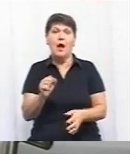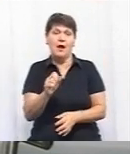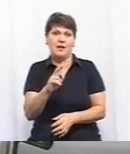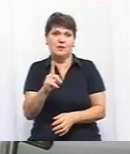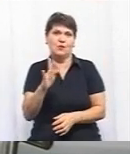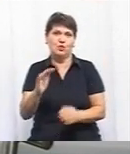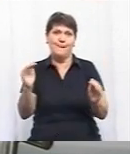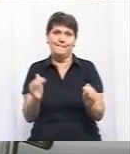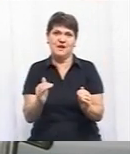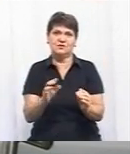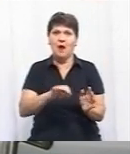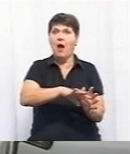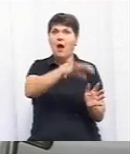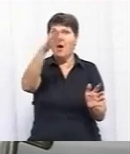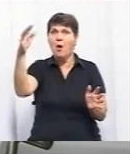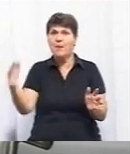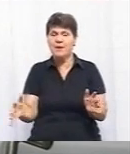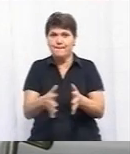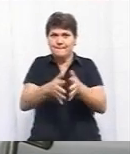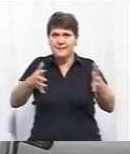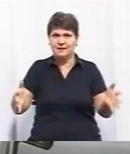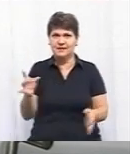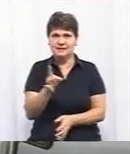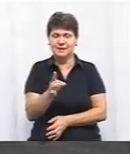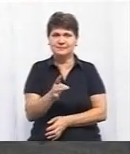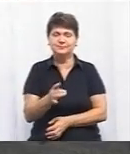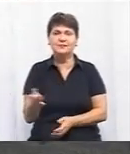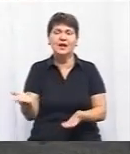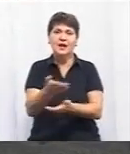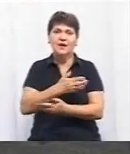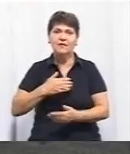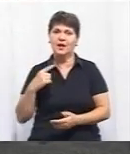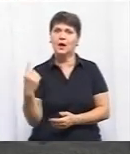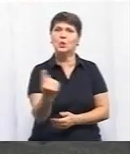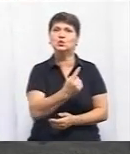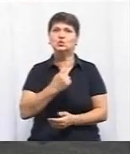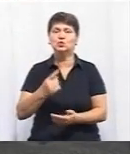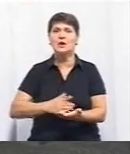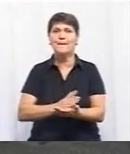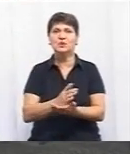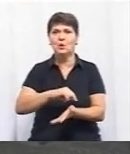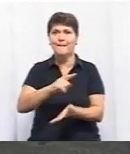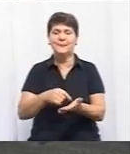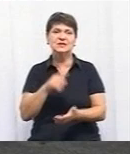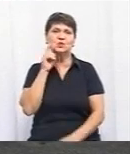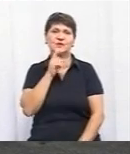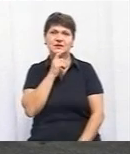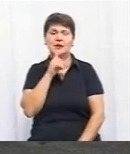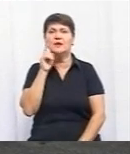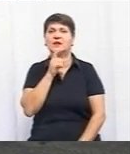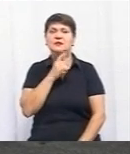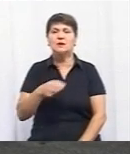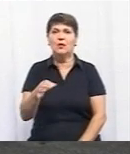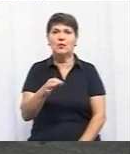буде менше, а об'єм якраз можна забивати весь. Ви курсуєте маршрут, це місто Вінниця, це Вінницька, так,